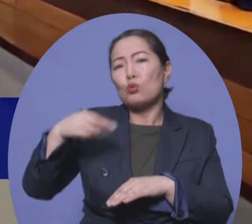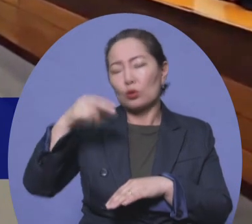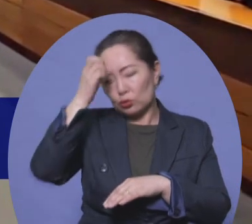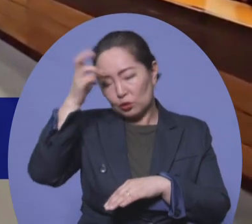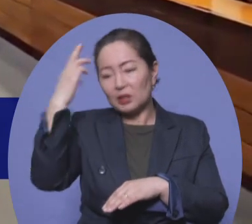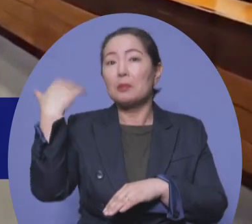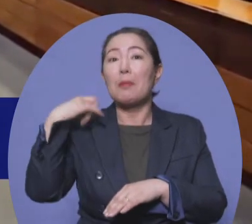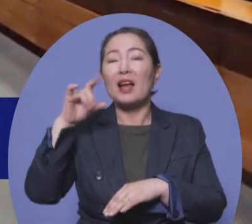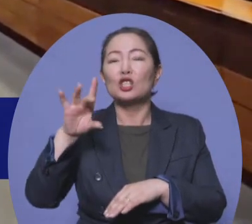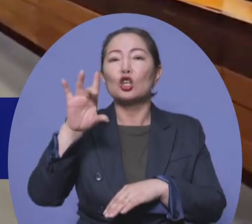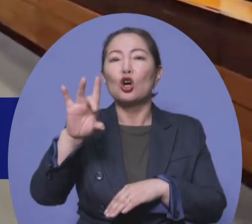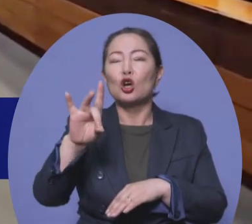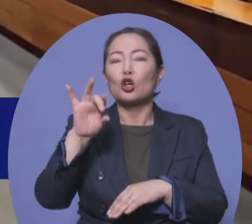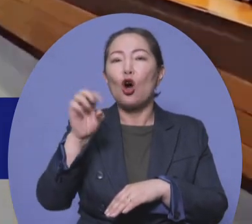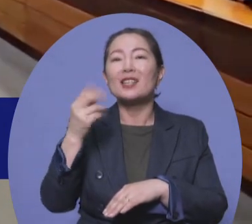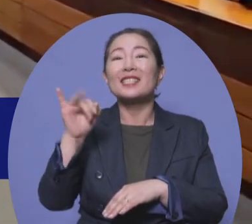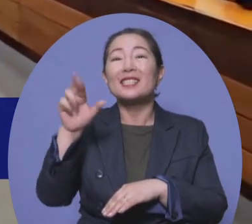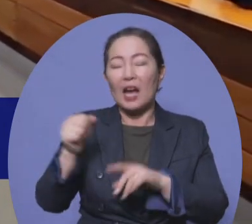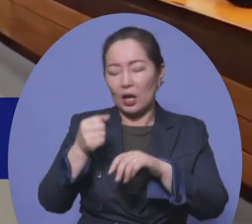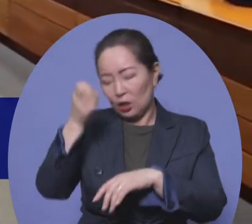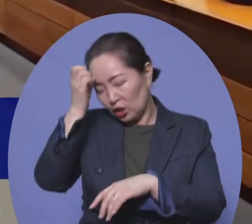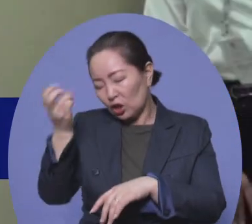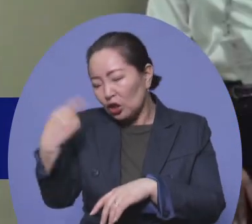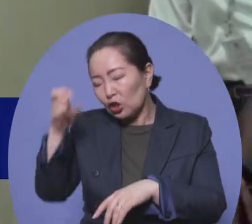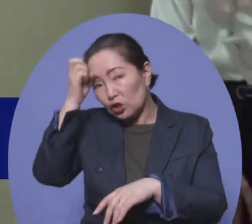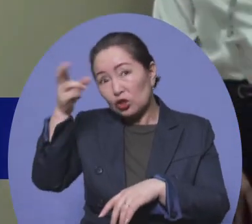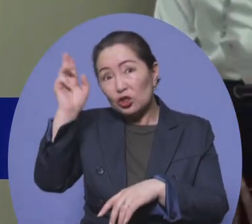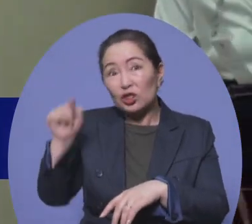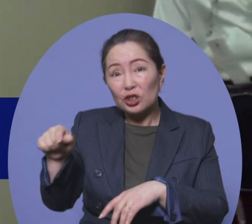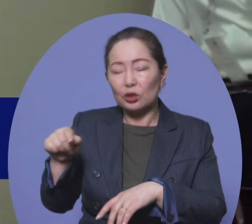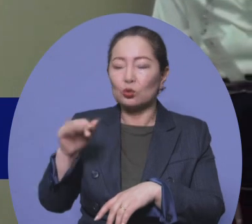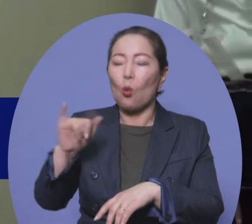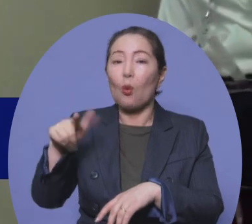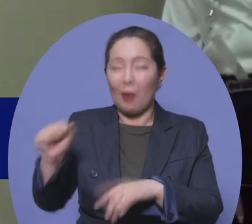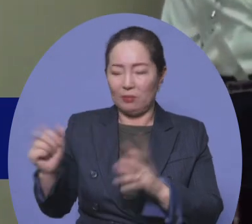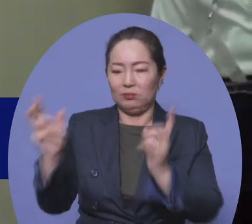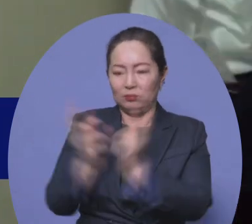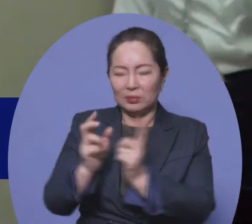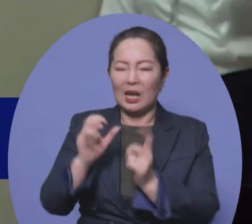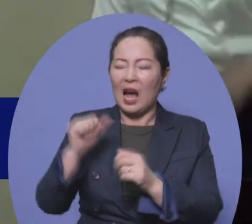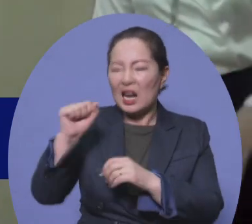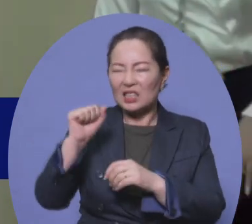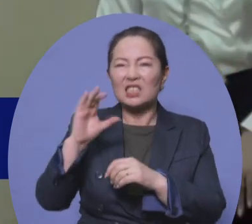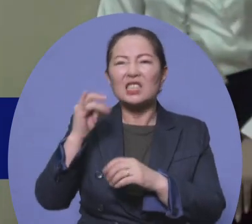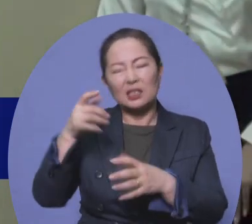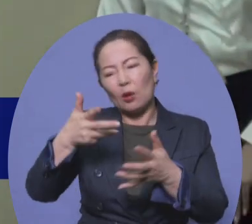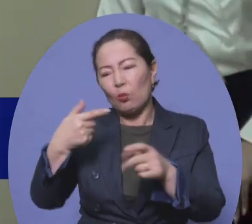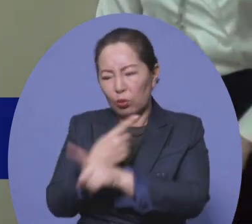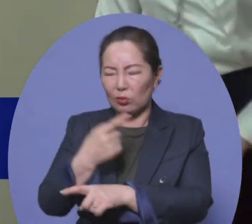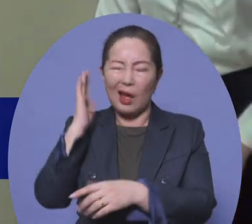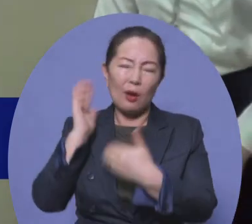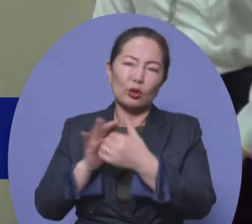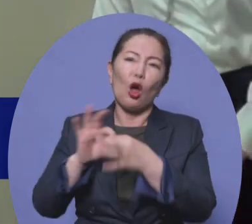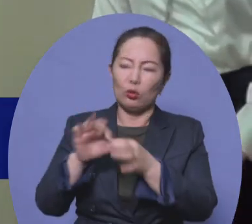ерөнхийлөгч асан Орасио Картис болон дэд ерөнхийлөгч Уга Веласкес нарыг Парагвай дахь арчилсан институтыг сулруулж системийн авилгын хэрэгт